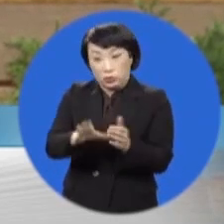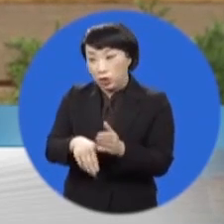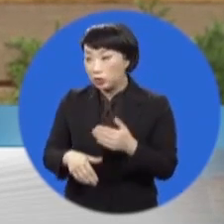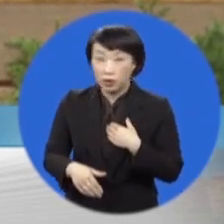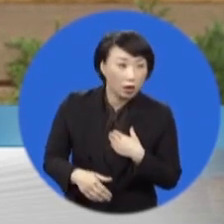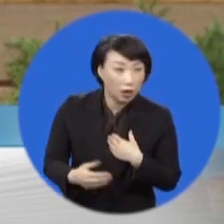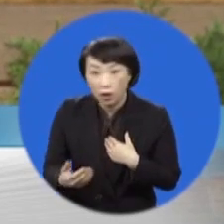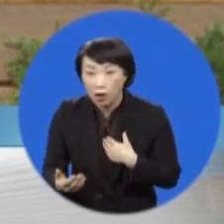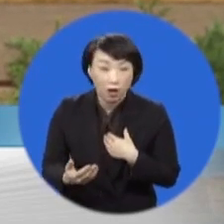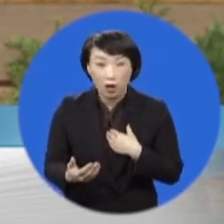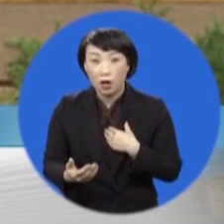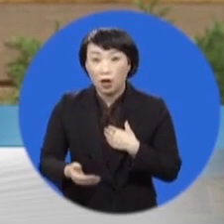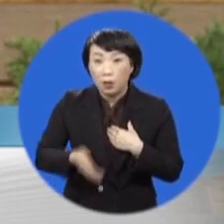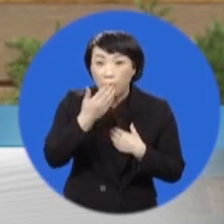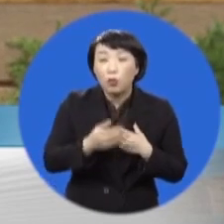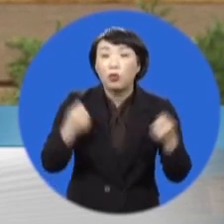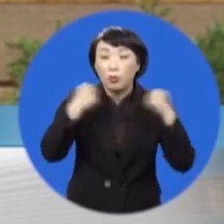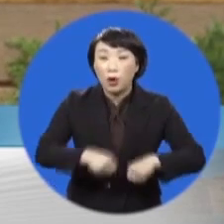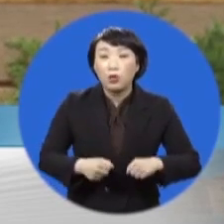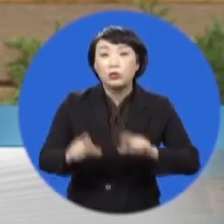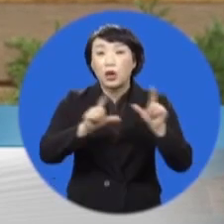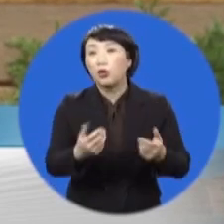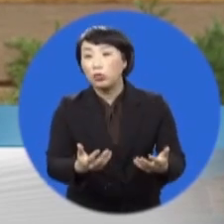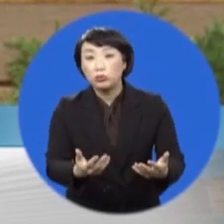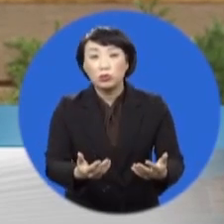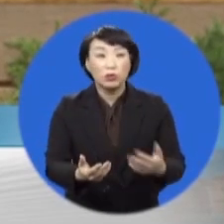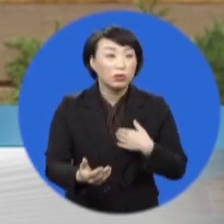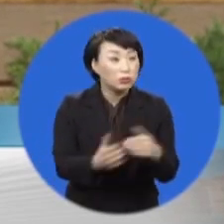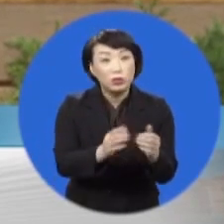당신은 못 멋 먹고 못 마시고 살겠습니까